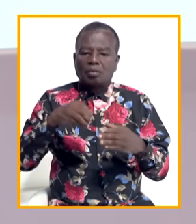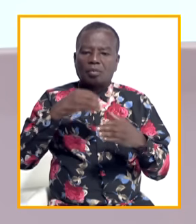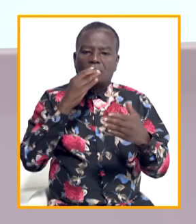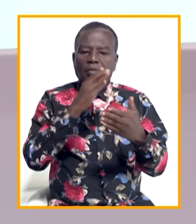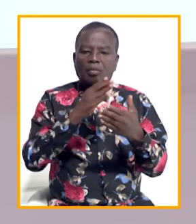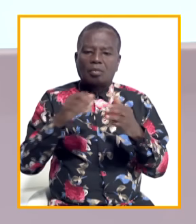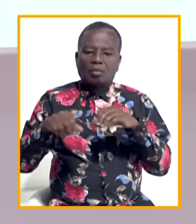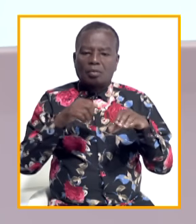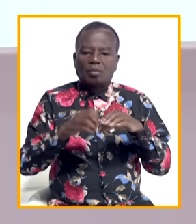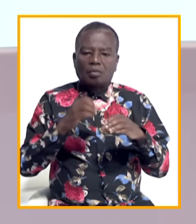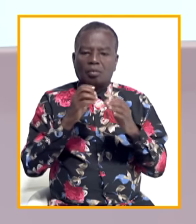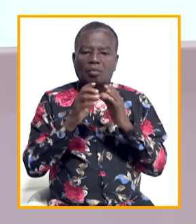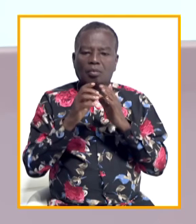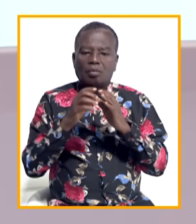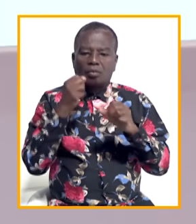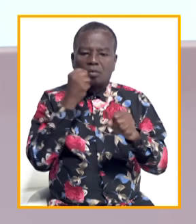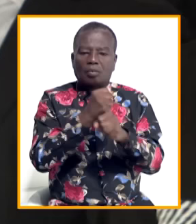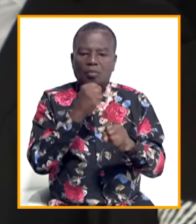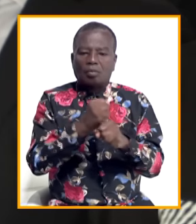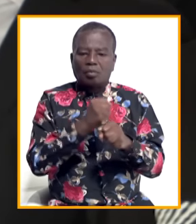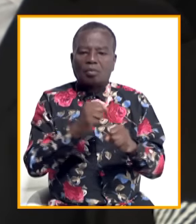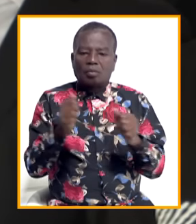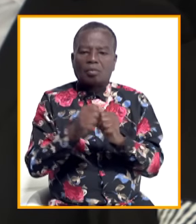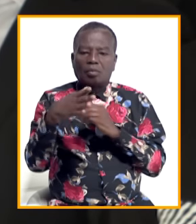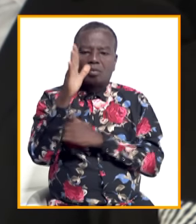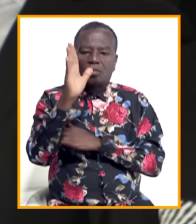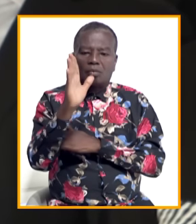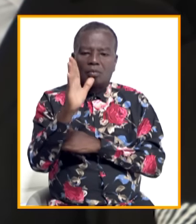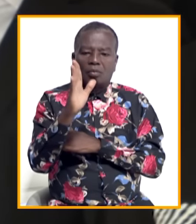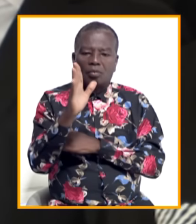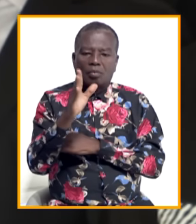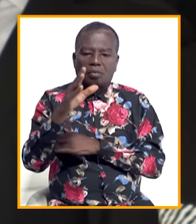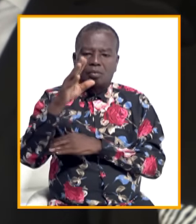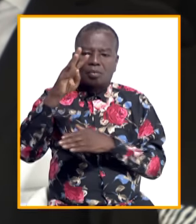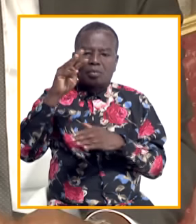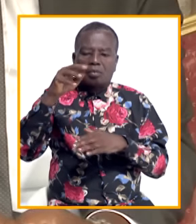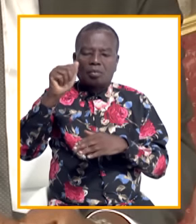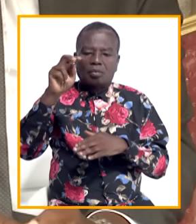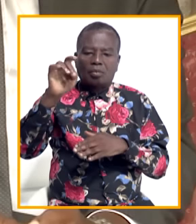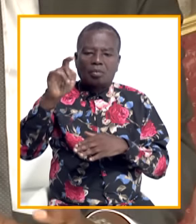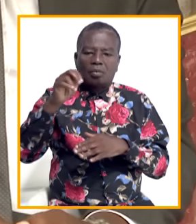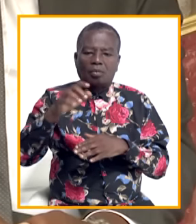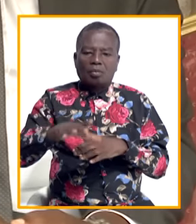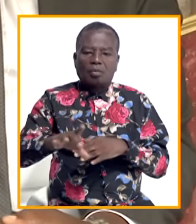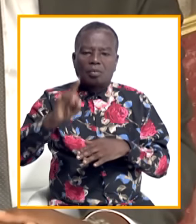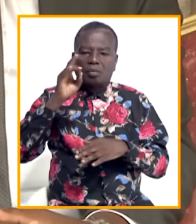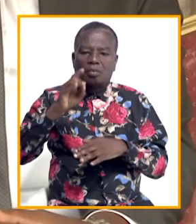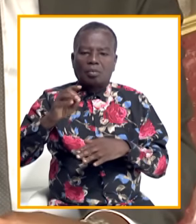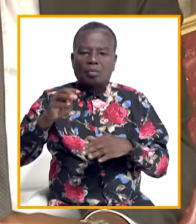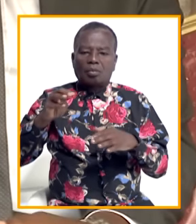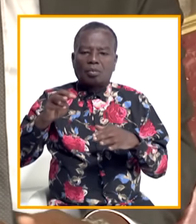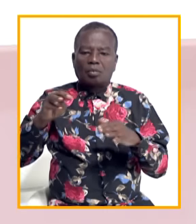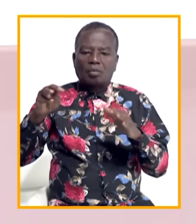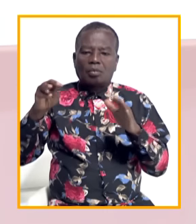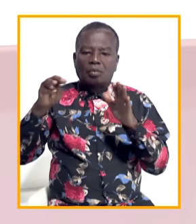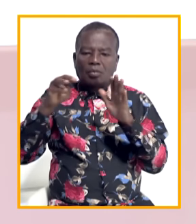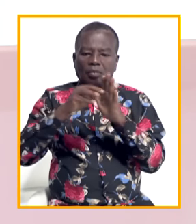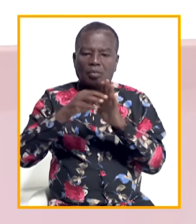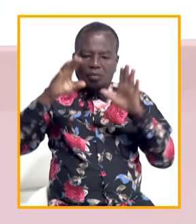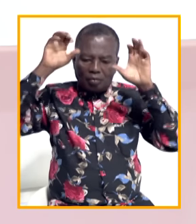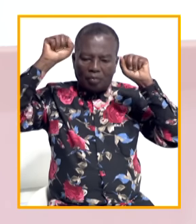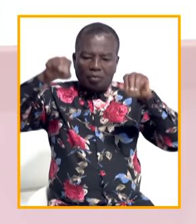ta carrière dans ton cheminement avec Dieu. Mamadou, tu t'es choisi ton modèle, le président de